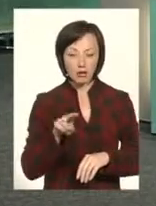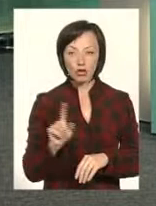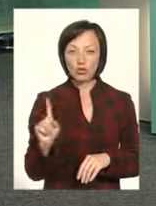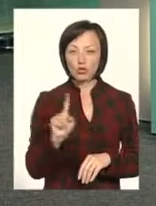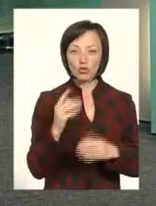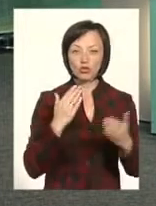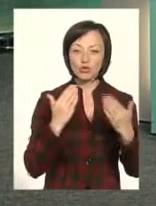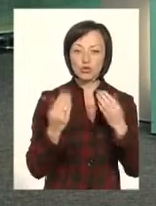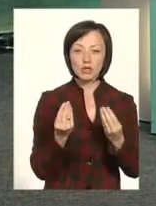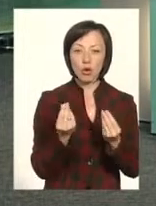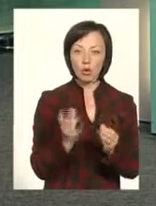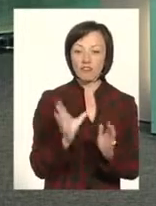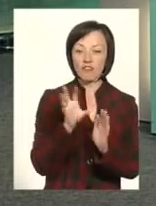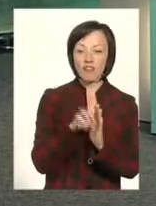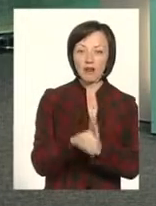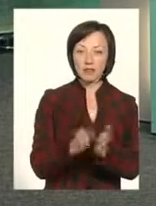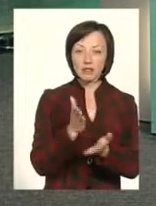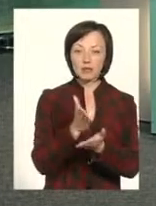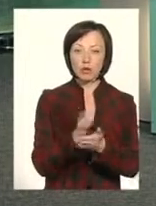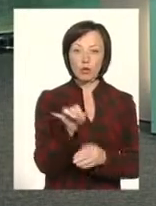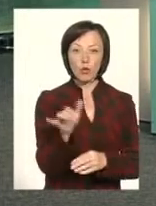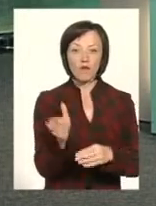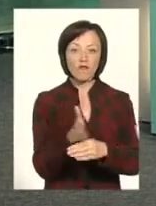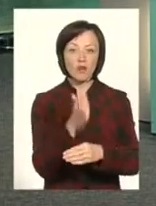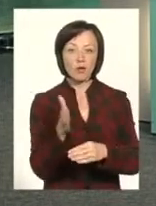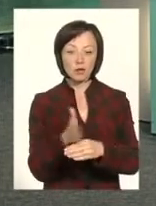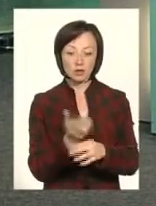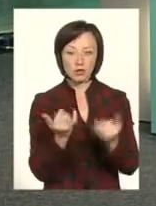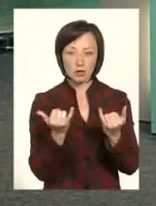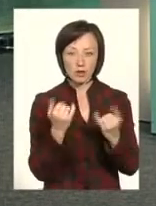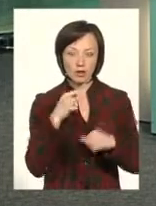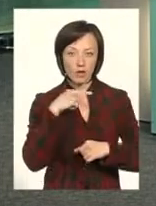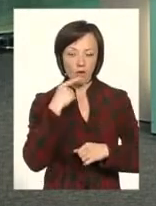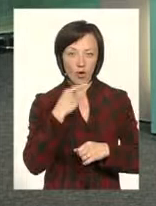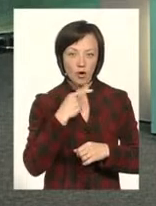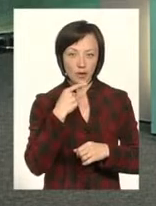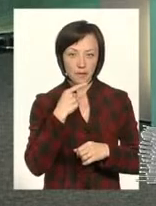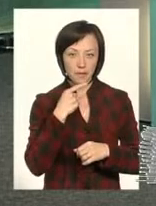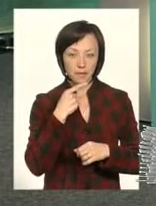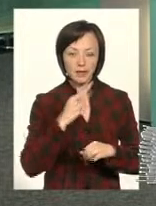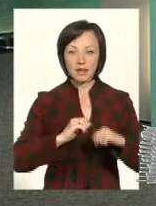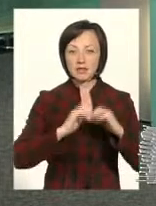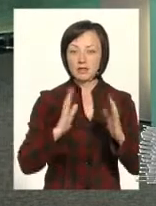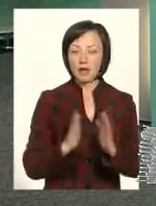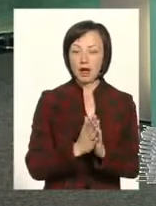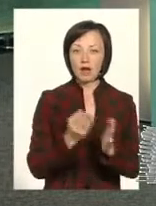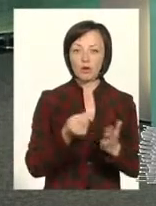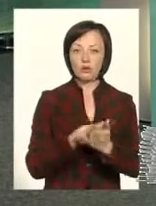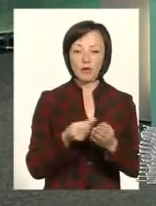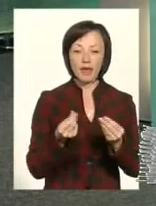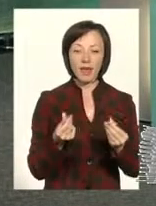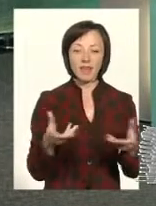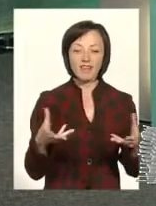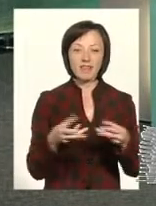стосується коштів, які вкладені безпосередньо в виробництво, про те, що ви тільки що говорили, так, то з загальної суми інвестицій